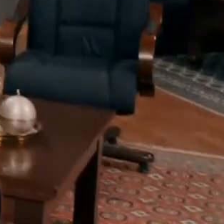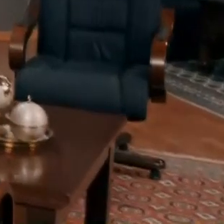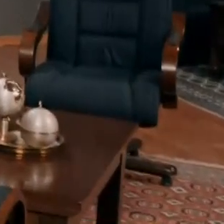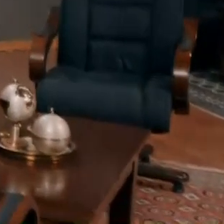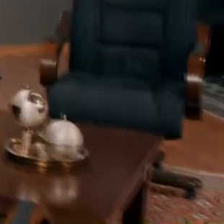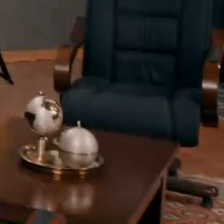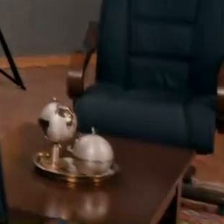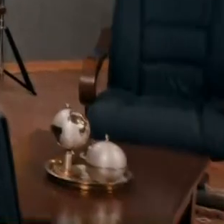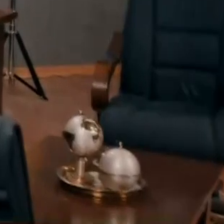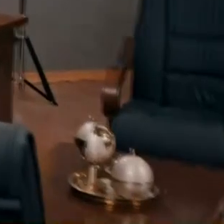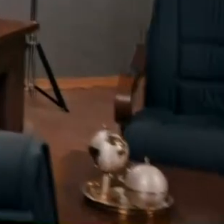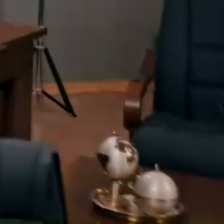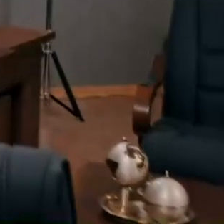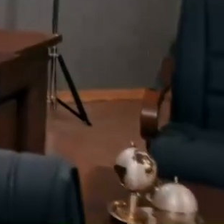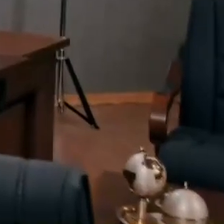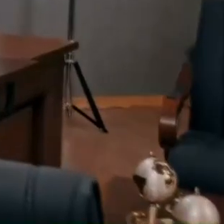Gözlükleri gözünde.